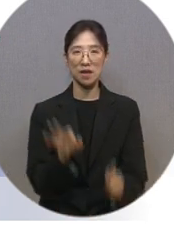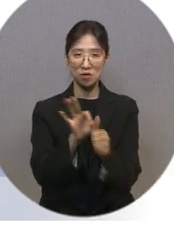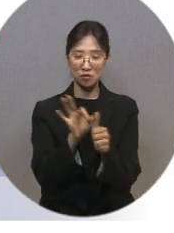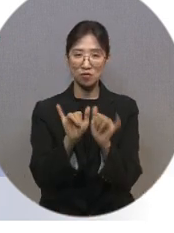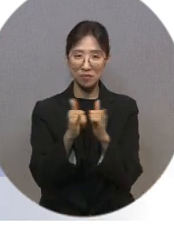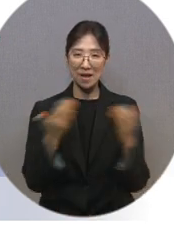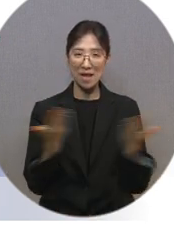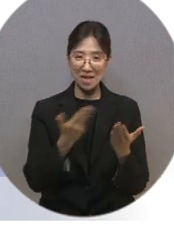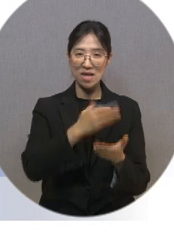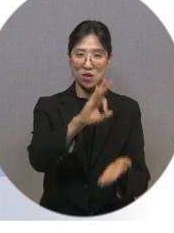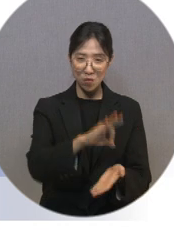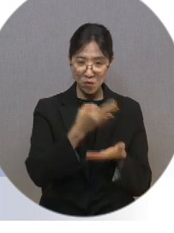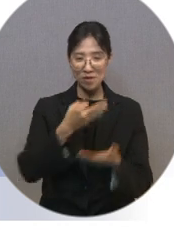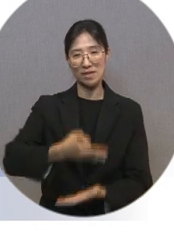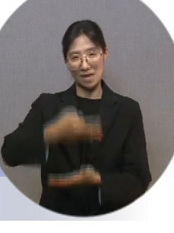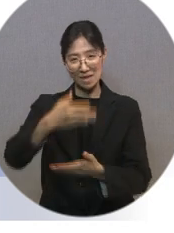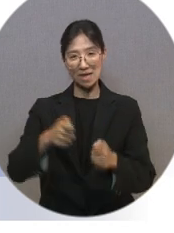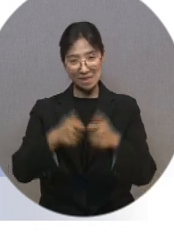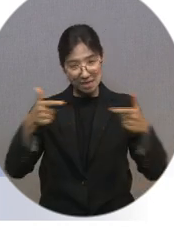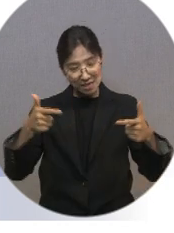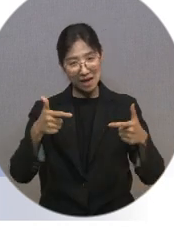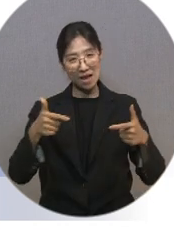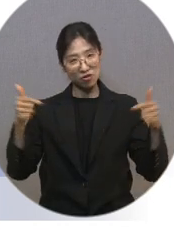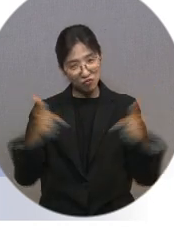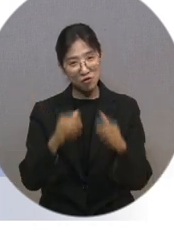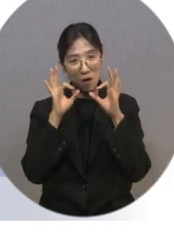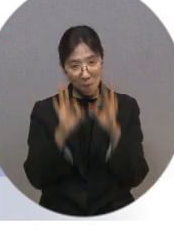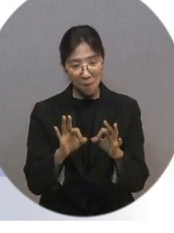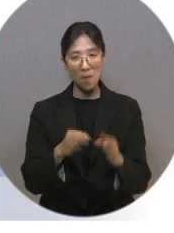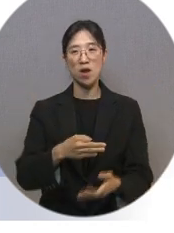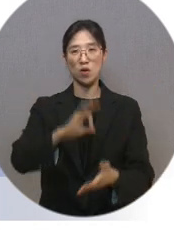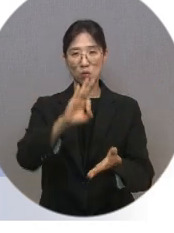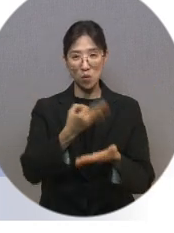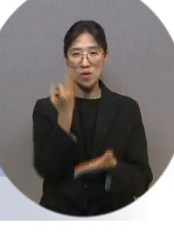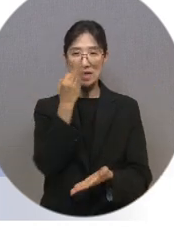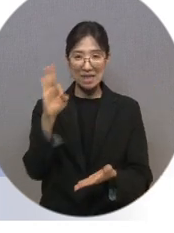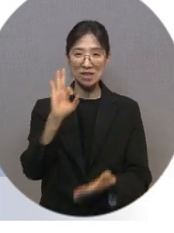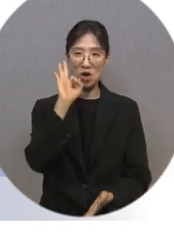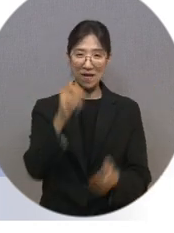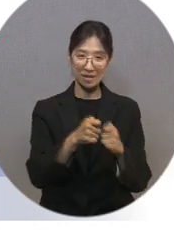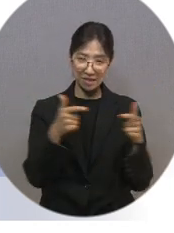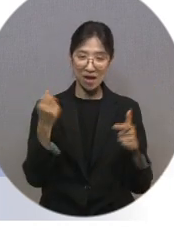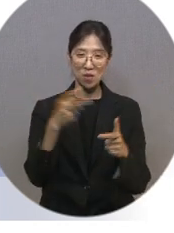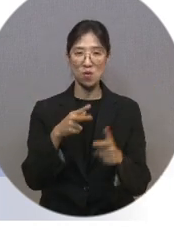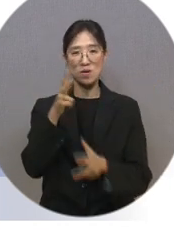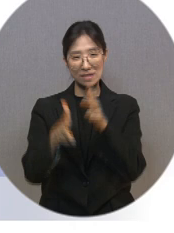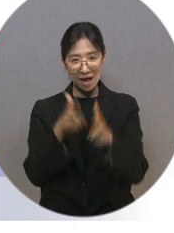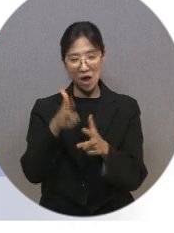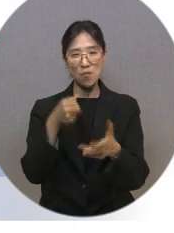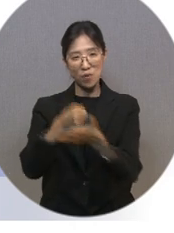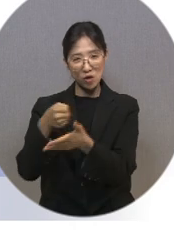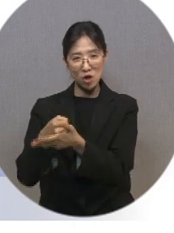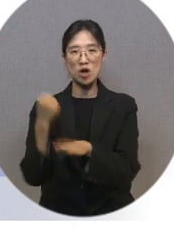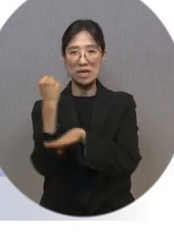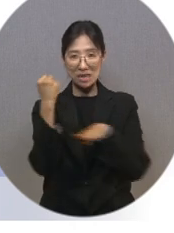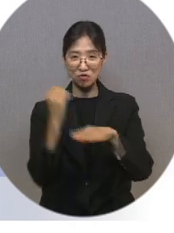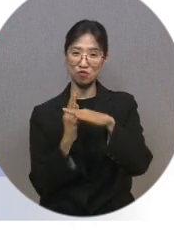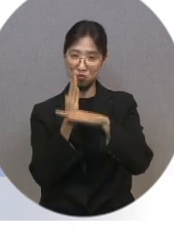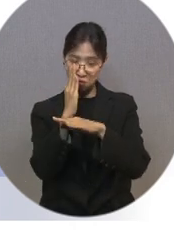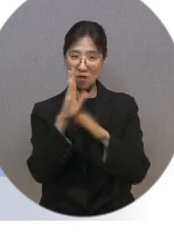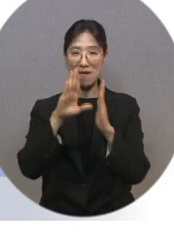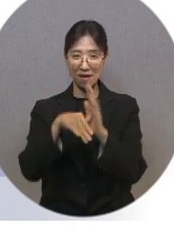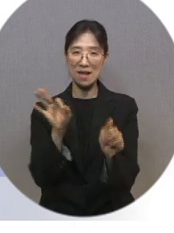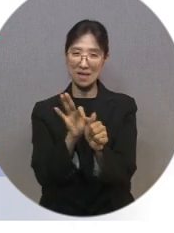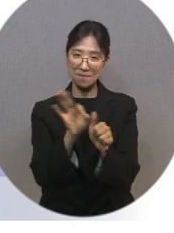근로소득과 재산 증가 등에 따라 소득 인정액이 증가하거나 각 사업별 선정 기준을 초과한 경우